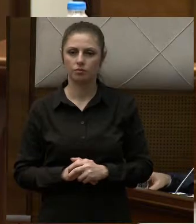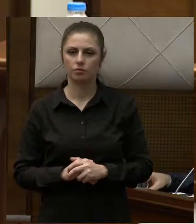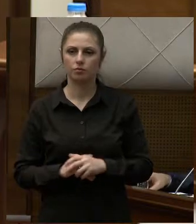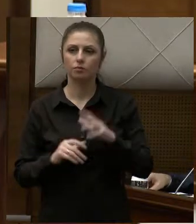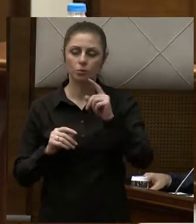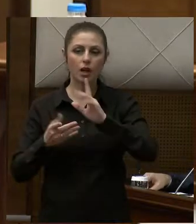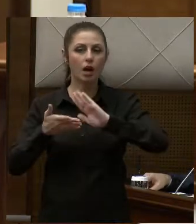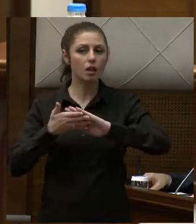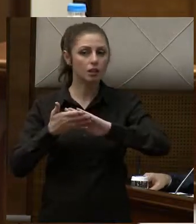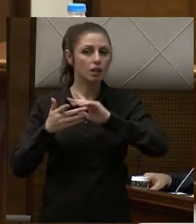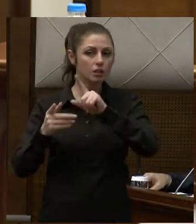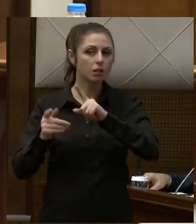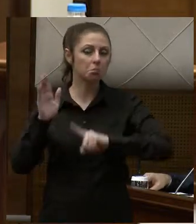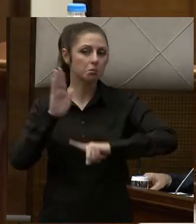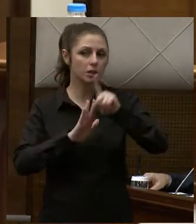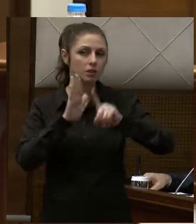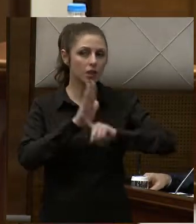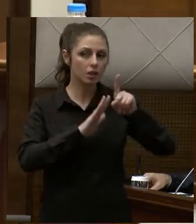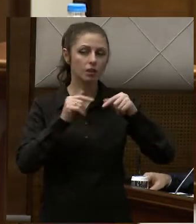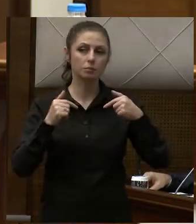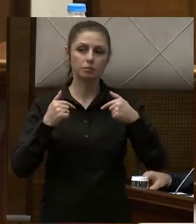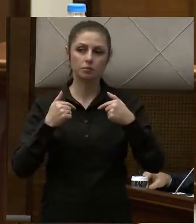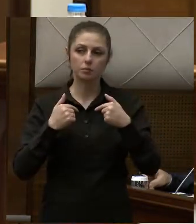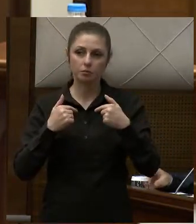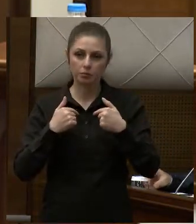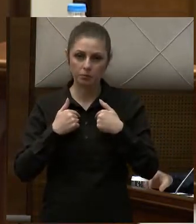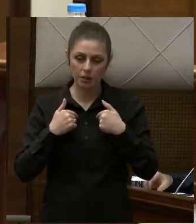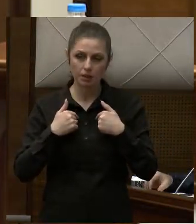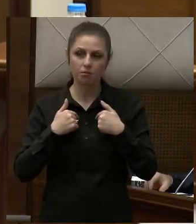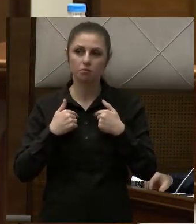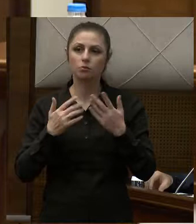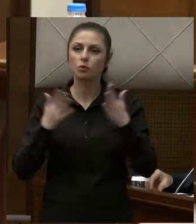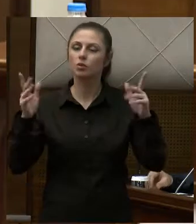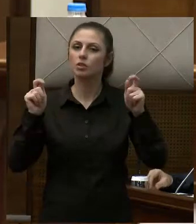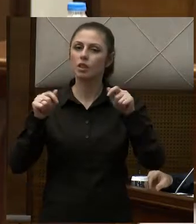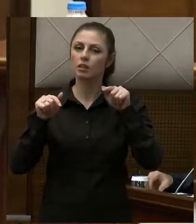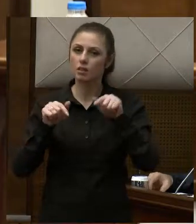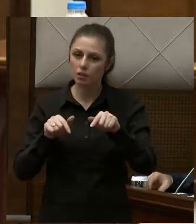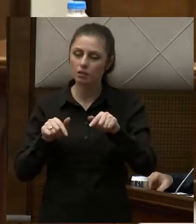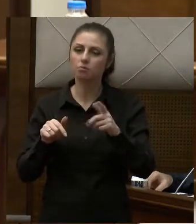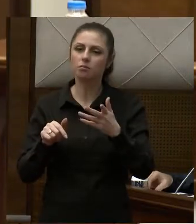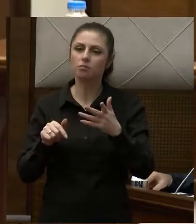arkadaşlarımızın başarıları. Bizim Büyükşehir'de red oyumuza rağmen arkadaşlar evet oyla geçti.